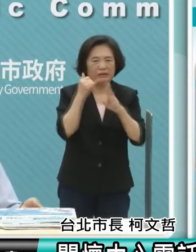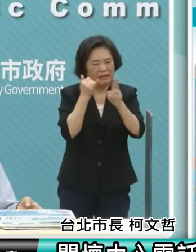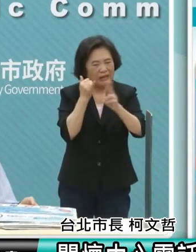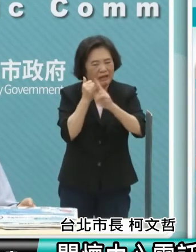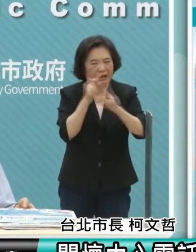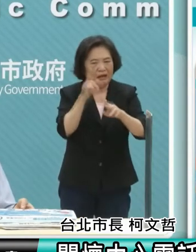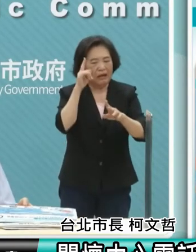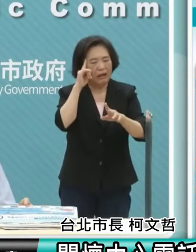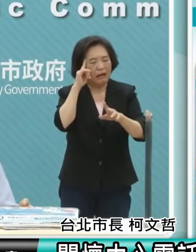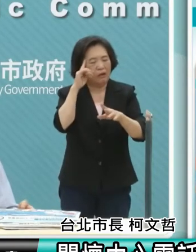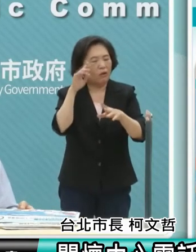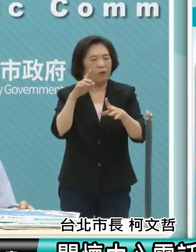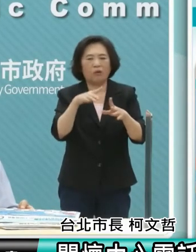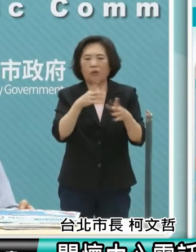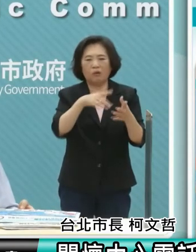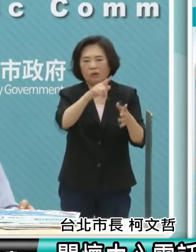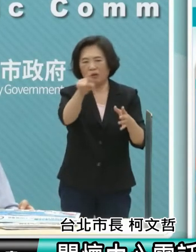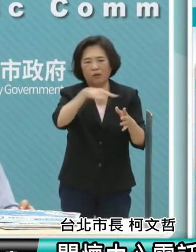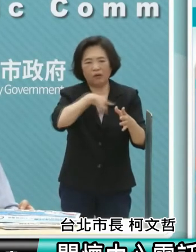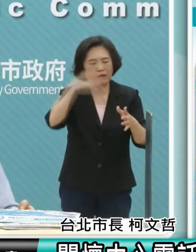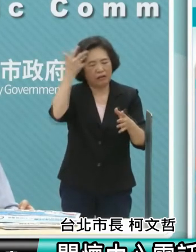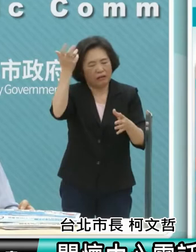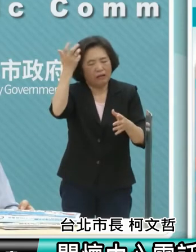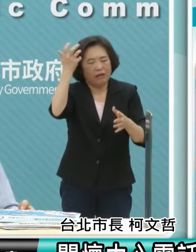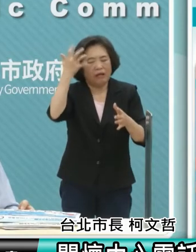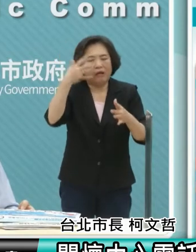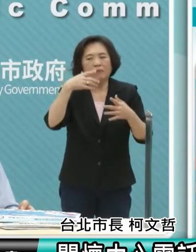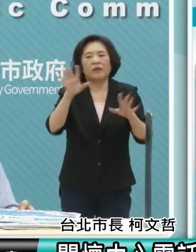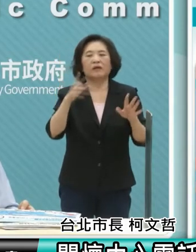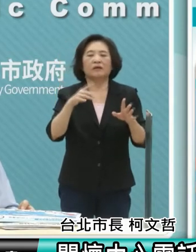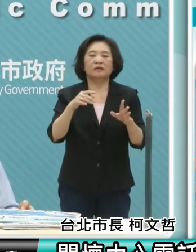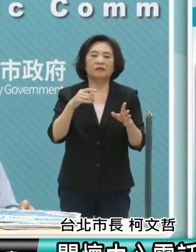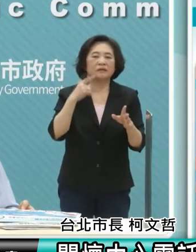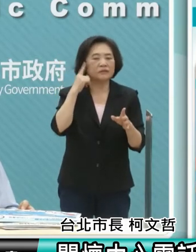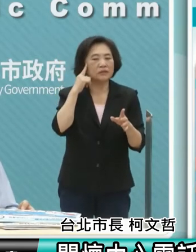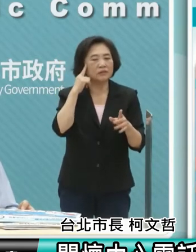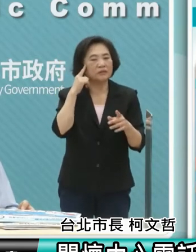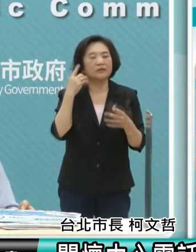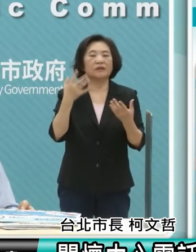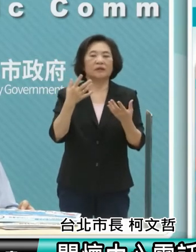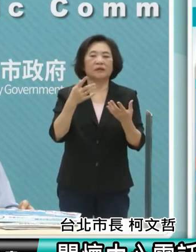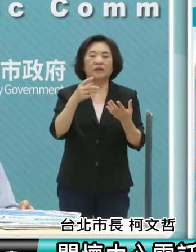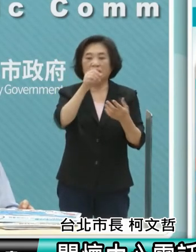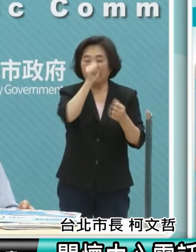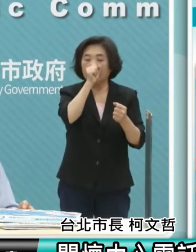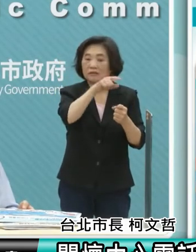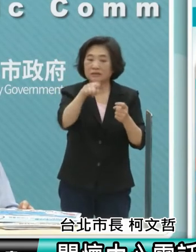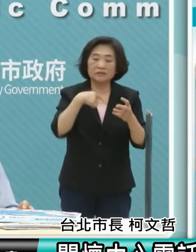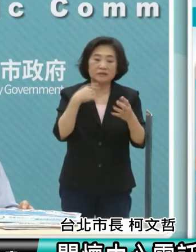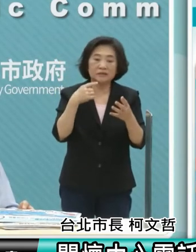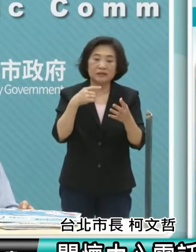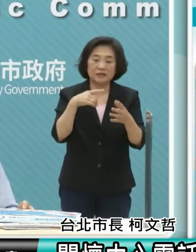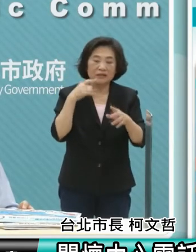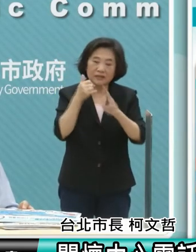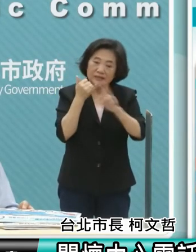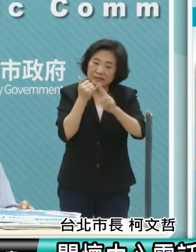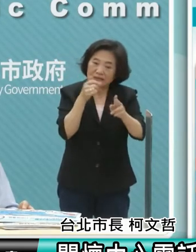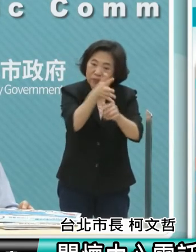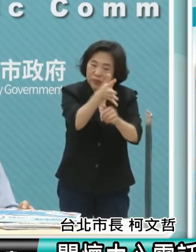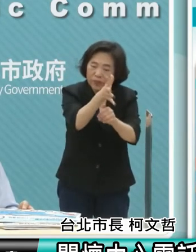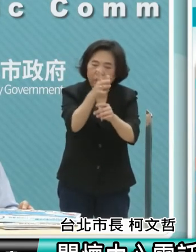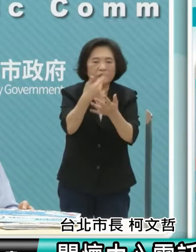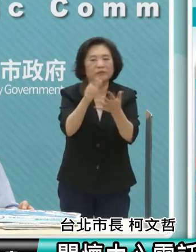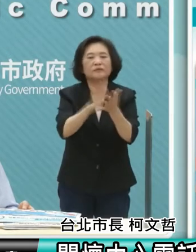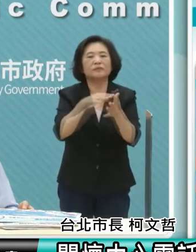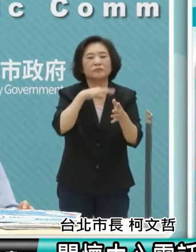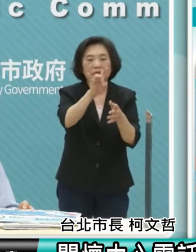了。那我也想一想，与其你打电话来问，不如我干脆就设一个网站，把你常问的问题全部放在网站上